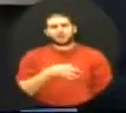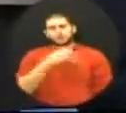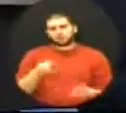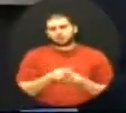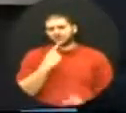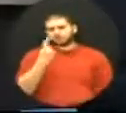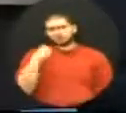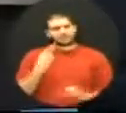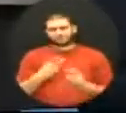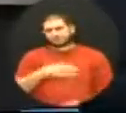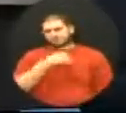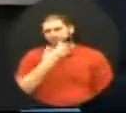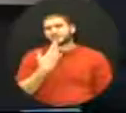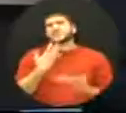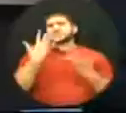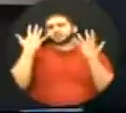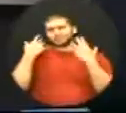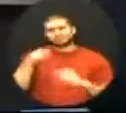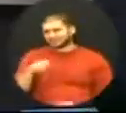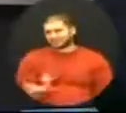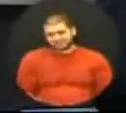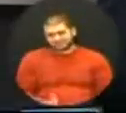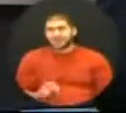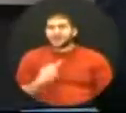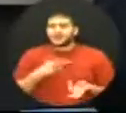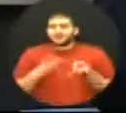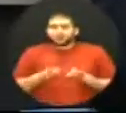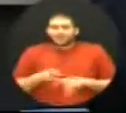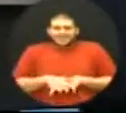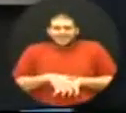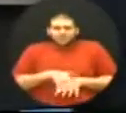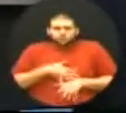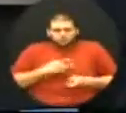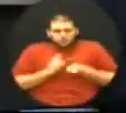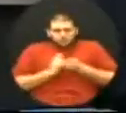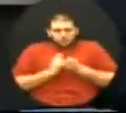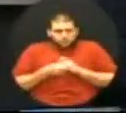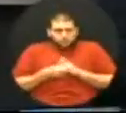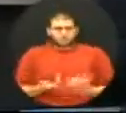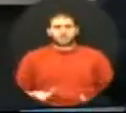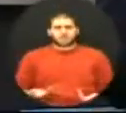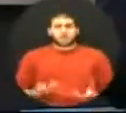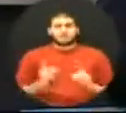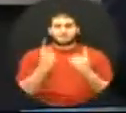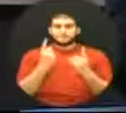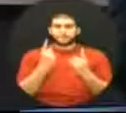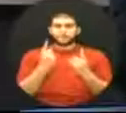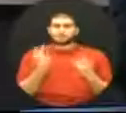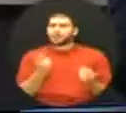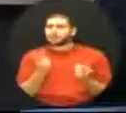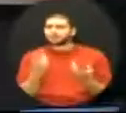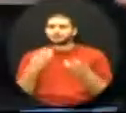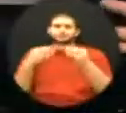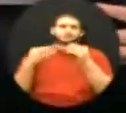לפני שנה, לא הייתי יכולה לנאום לפני 10 שנים בכנסת. זאת אומרת, המסוגלות הרגשית משתנה. עכשיו צריך, ופתאום החיפוש אחר הגשר, צריך